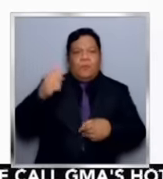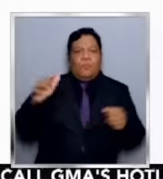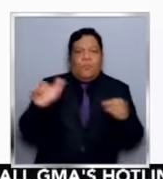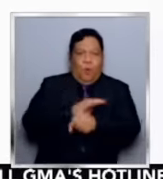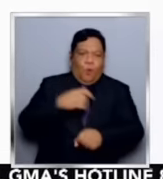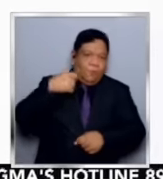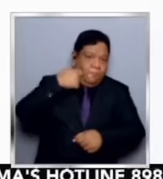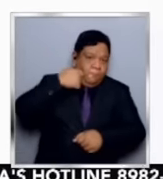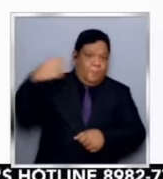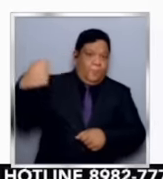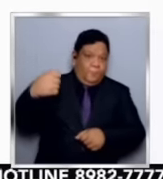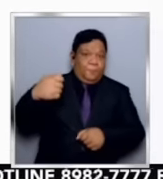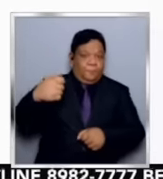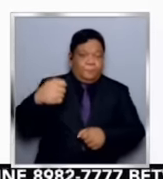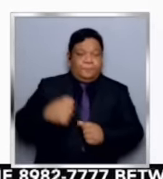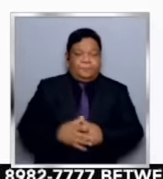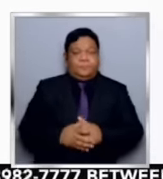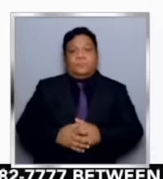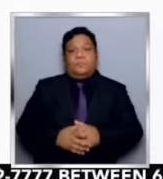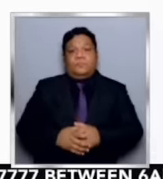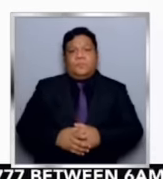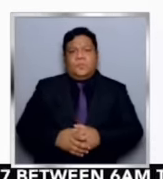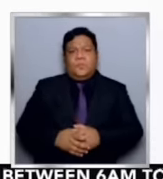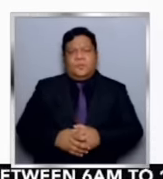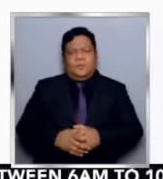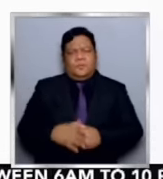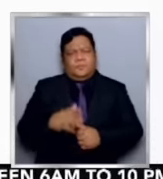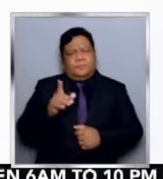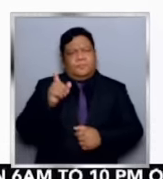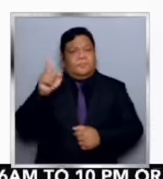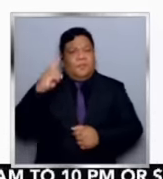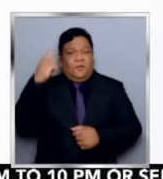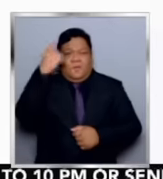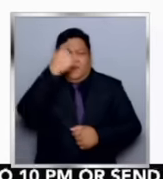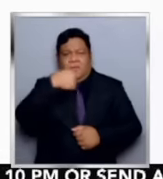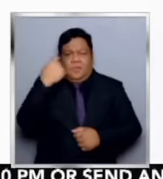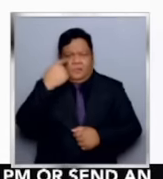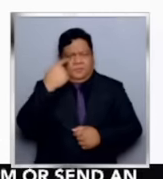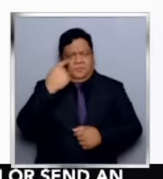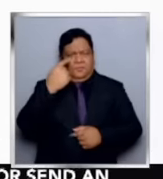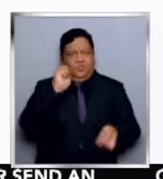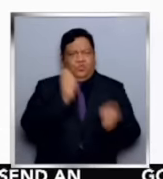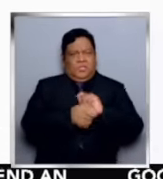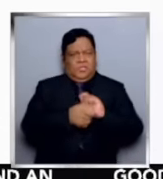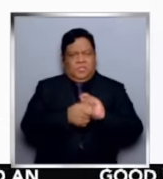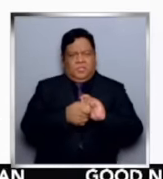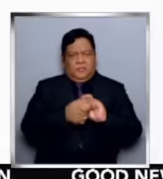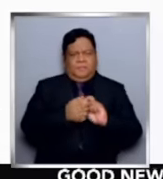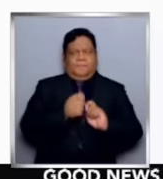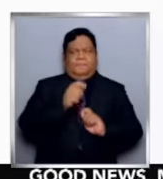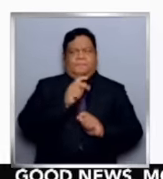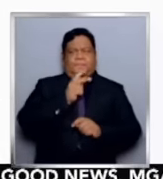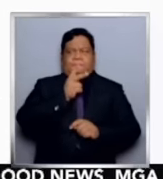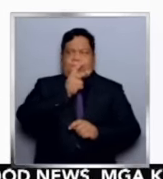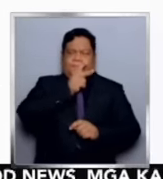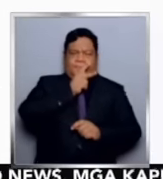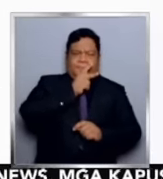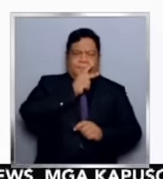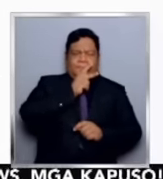ngipin. Bigla kasing nagbago yung itsura ng mukha niya. Kaya natakot ako, ang ginawa ko, pumikit na lang